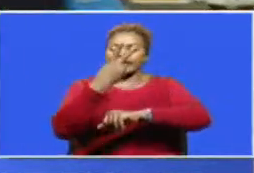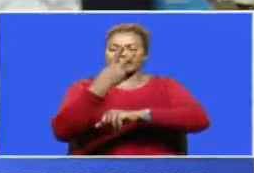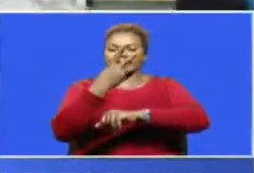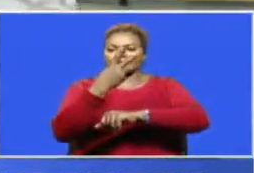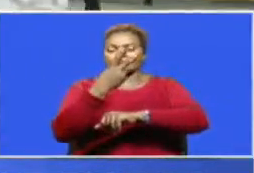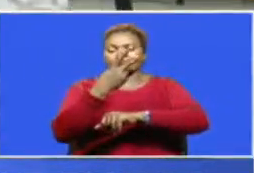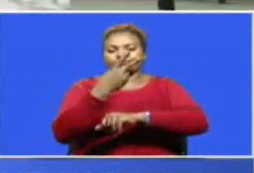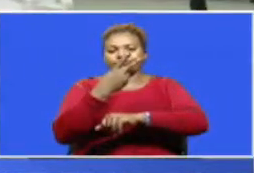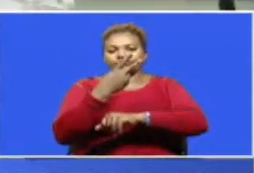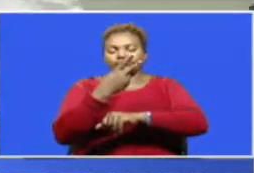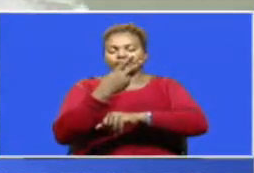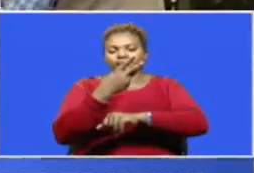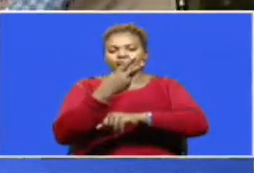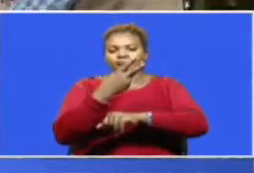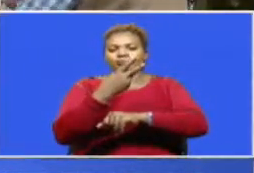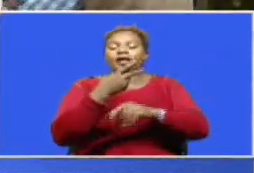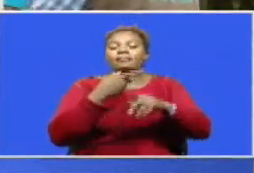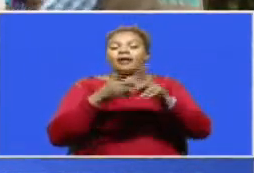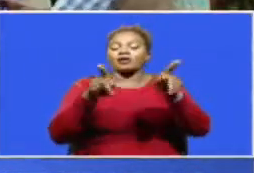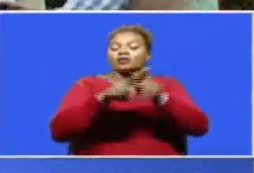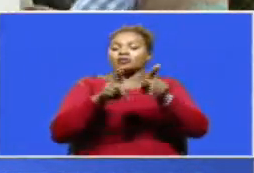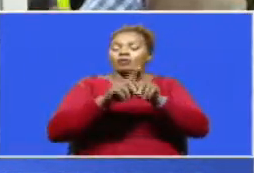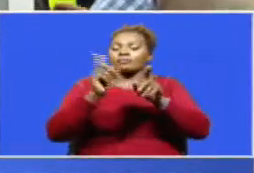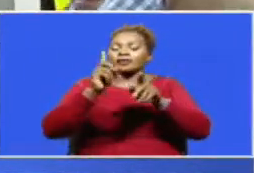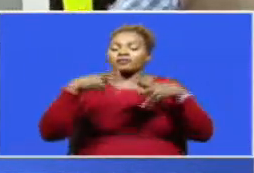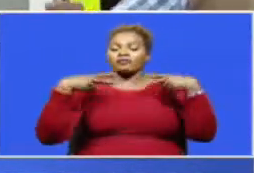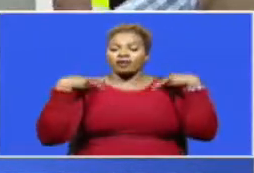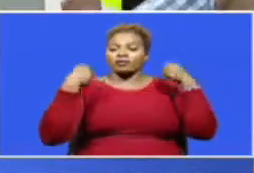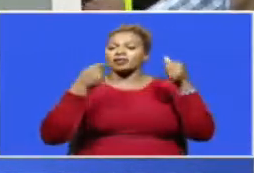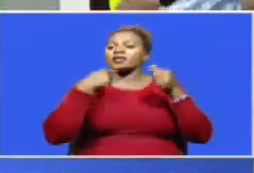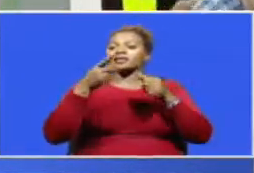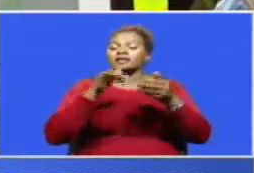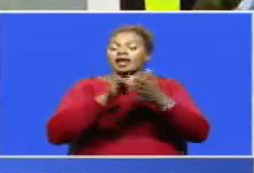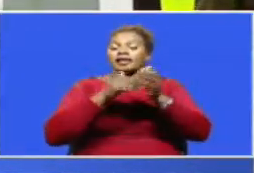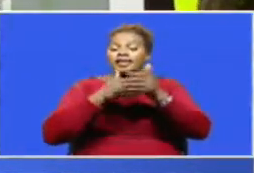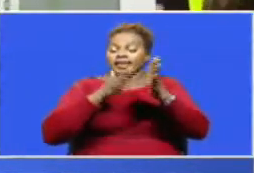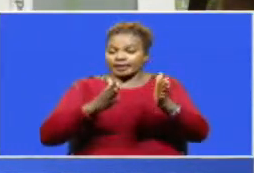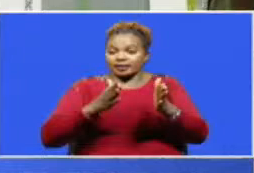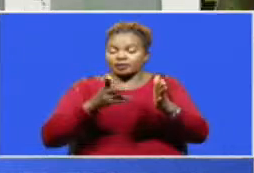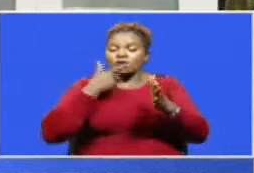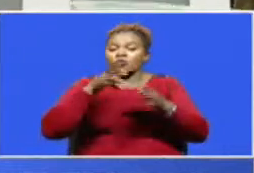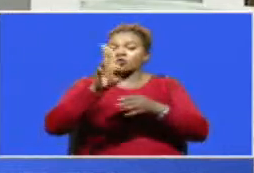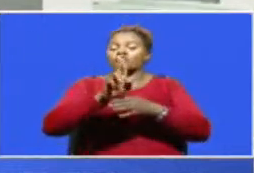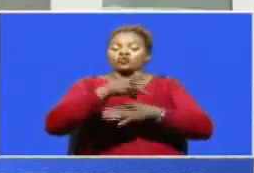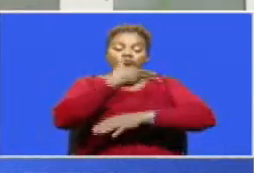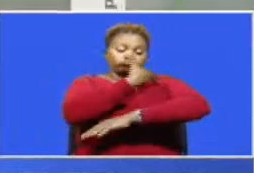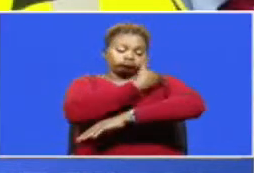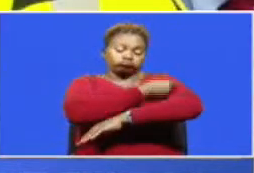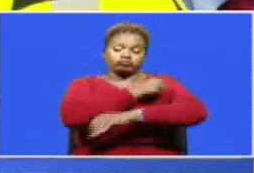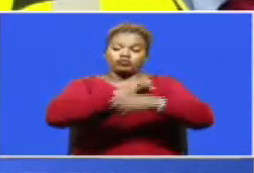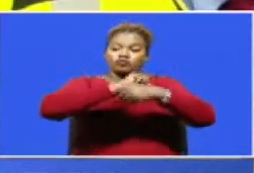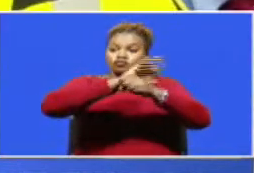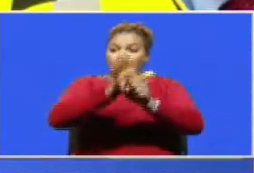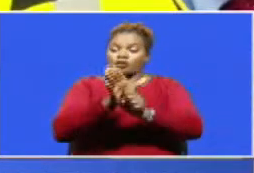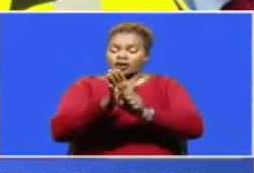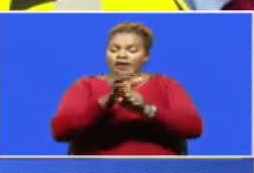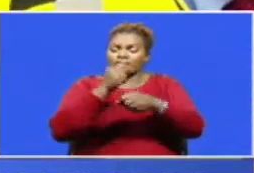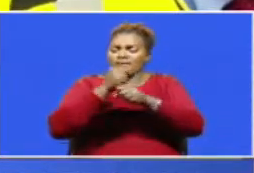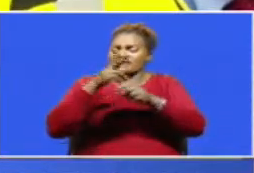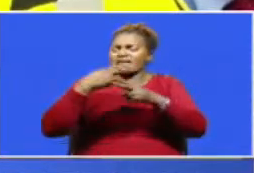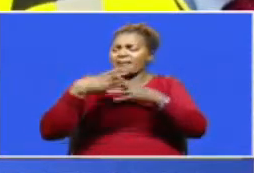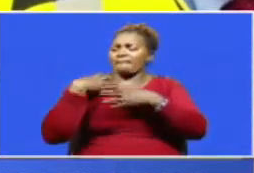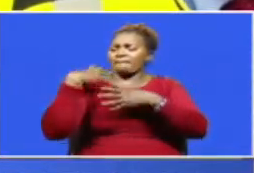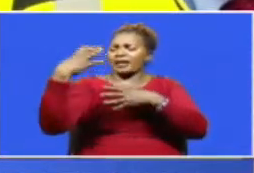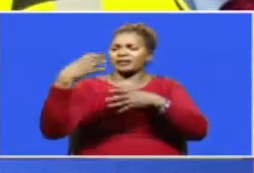bado hawajaiendea. Aidha, Wizara ya Afya imetoa onyo kwa viongozi ambao wanatumia chanjo za corona kujipea umaarufu